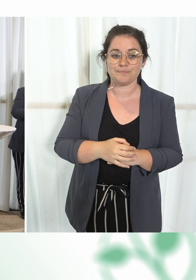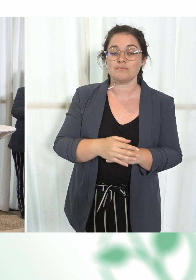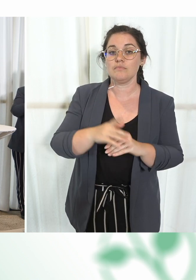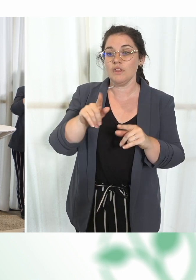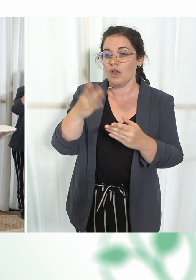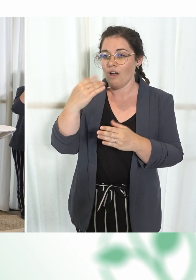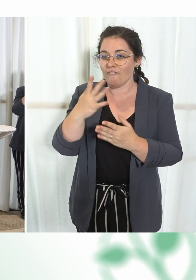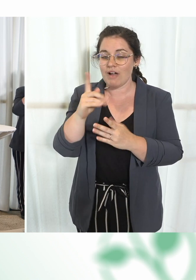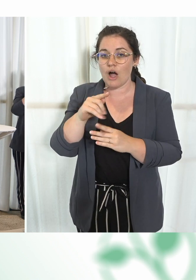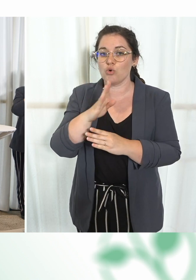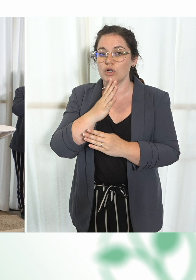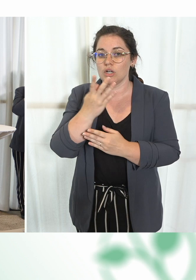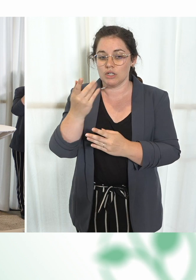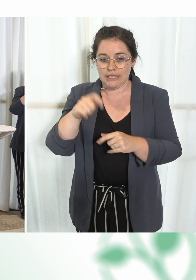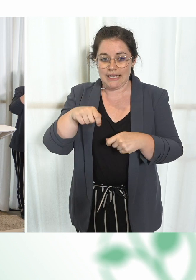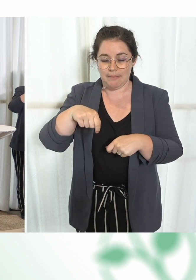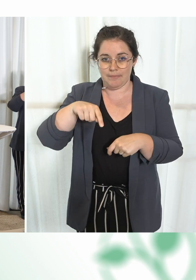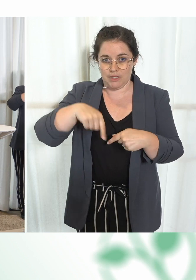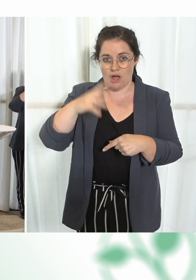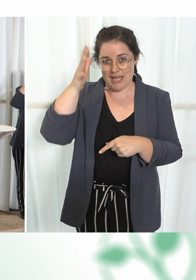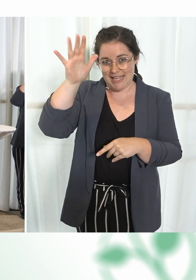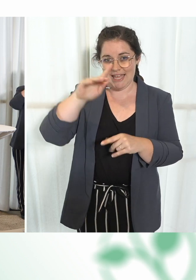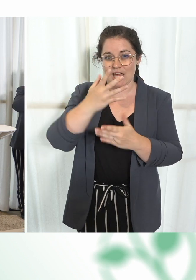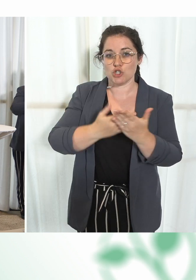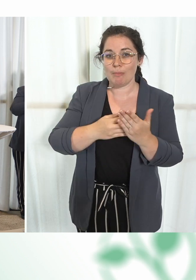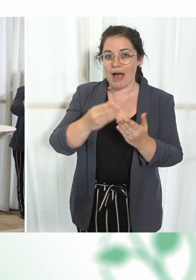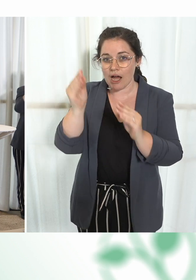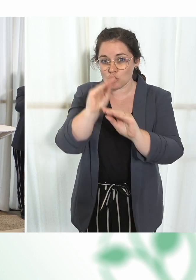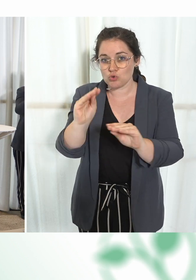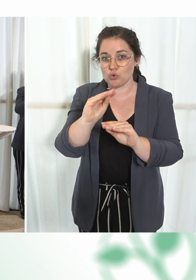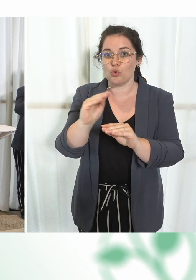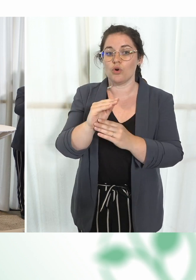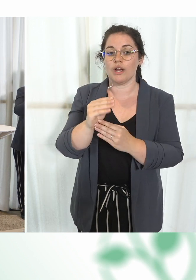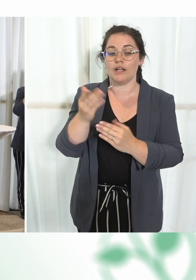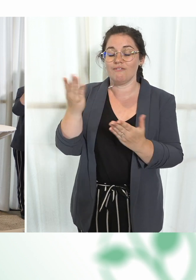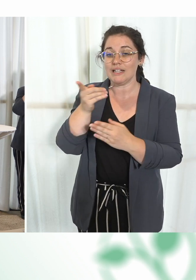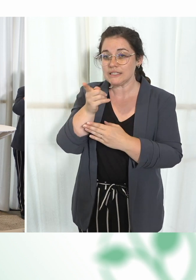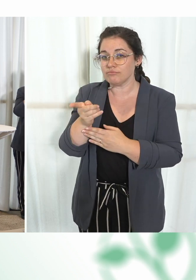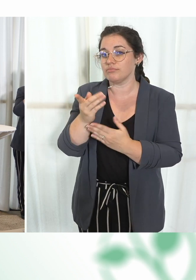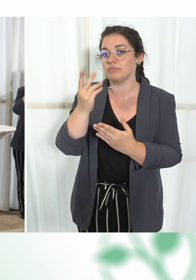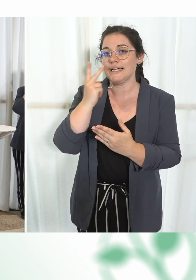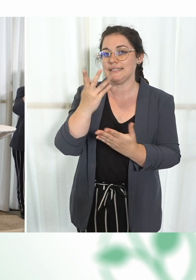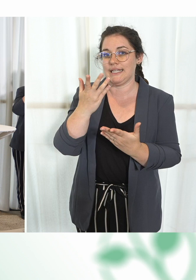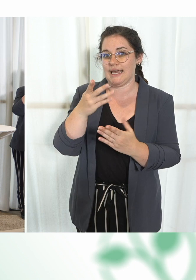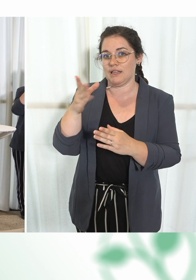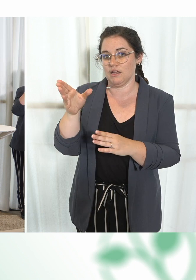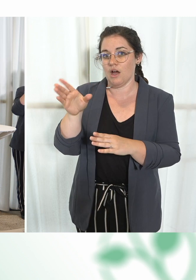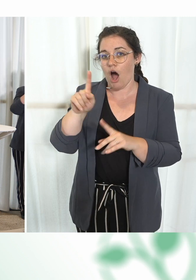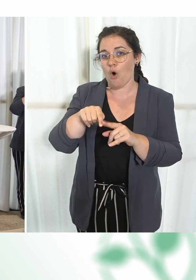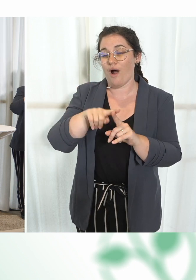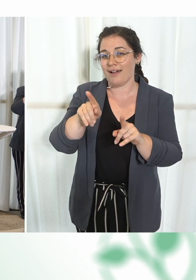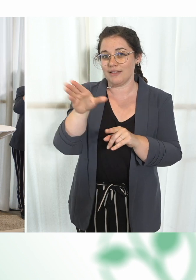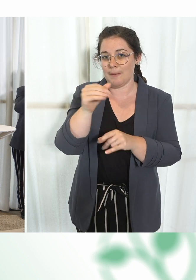Sprachschulungen, es ist erwähnt worden. Was haben Sie gesehen in der Inklusion von Menschen mit Behinderung, was auch für die anderen Mitarbeiterinnen und